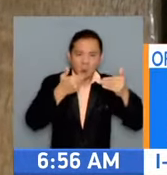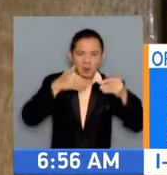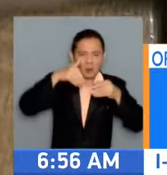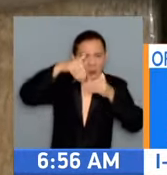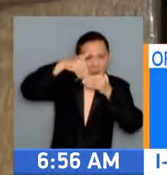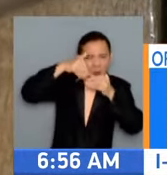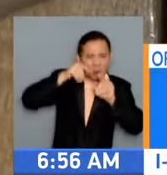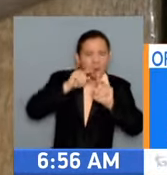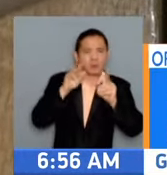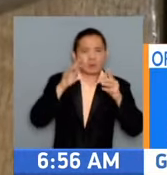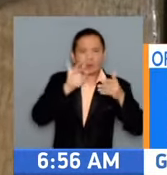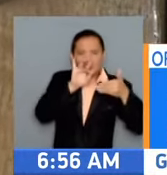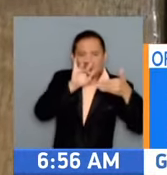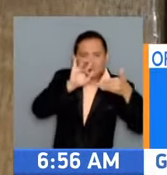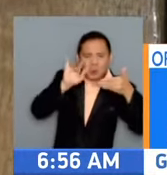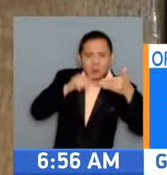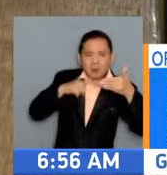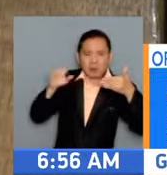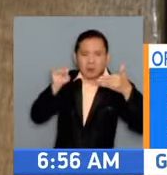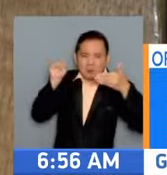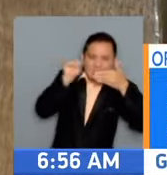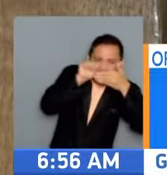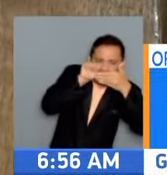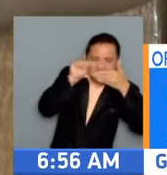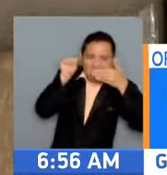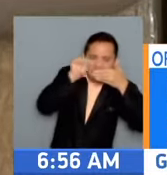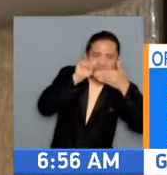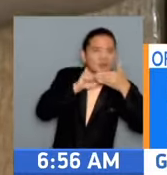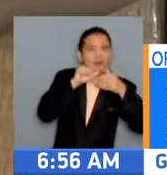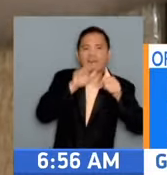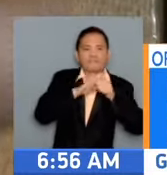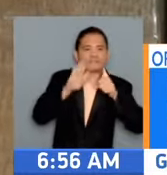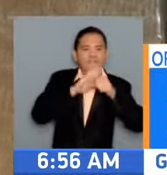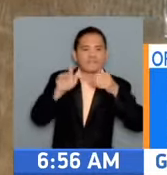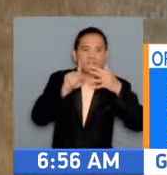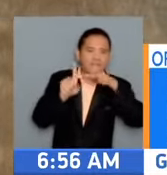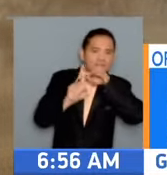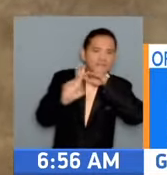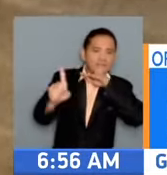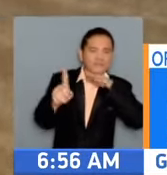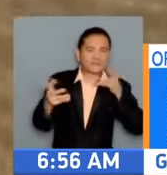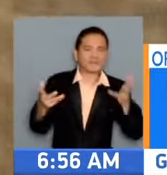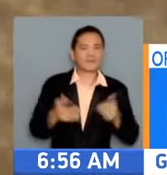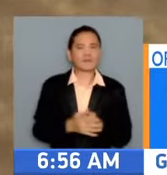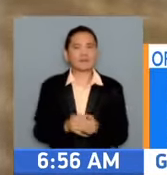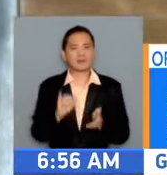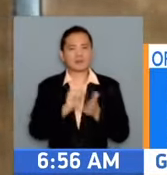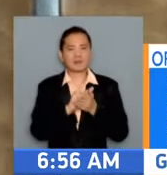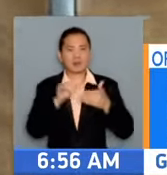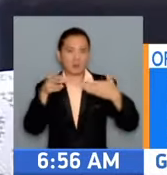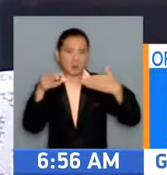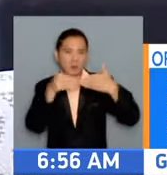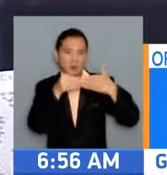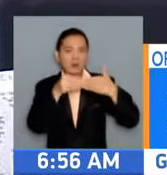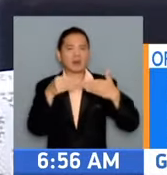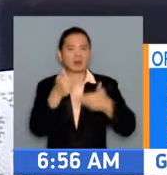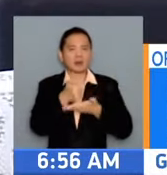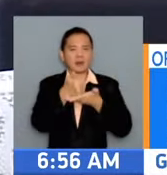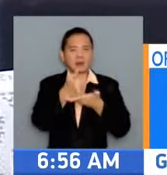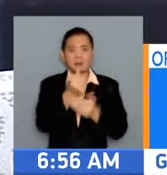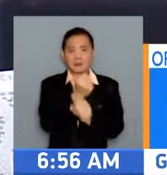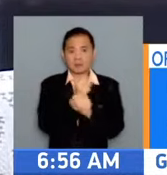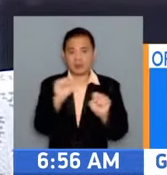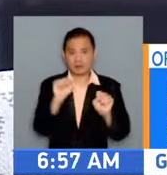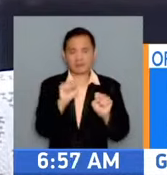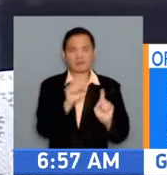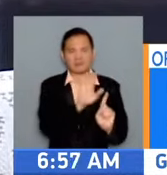ng bintana, ay hindi ganun ka-enough para makalabas siya. So this would serve also as a safety device para